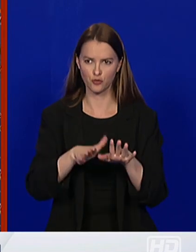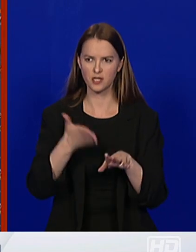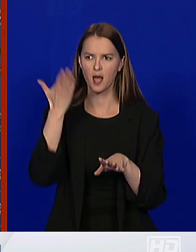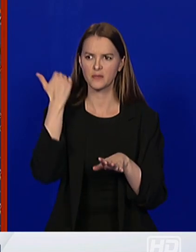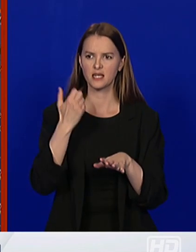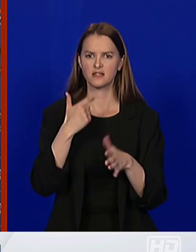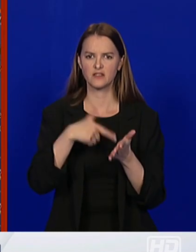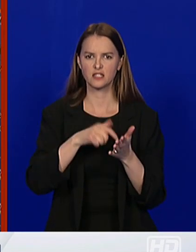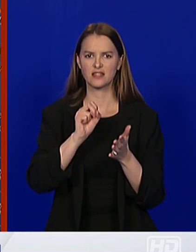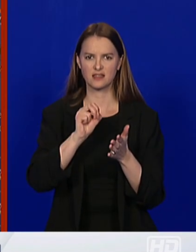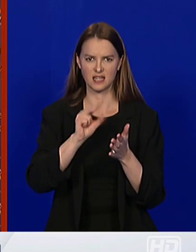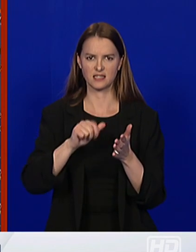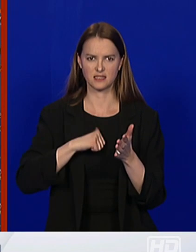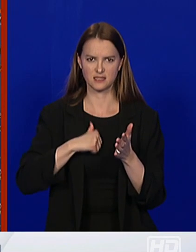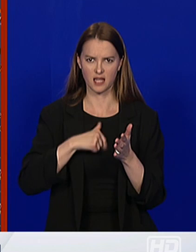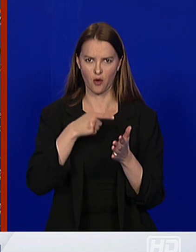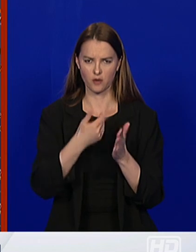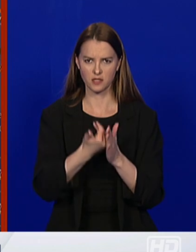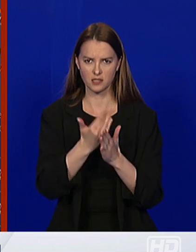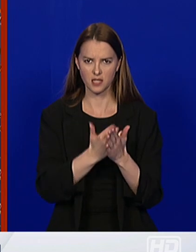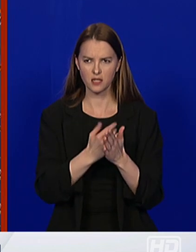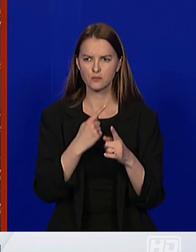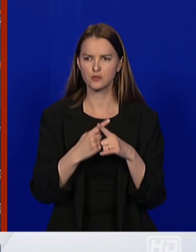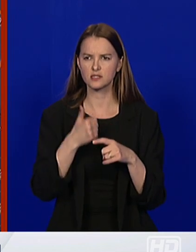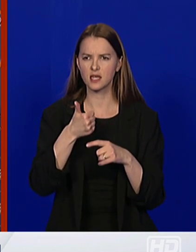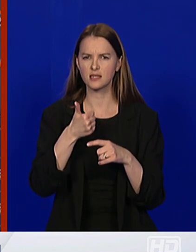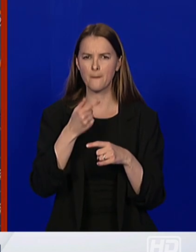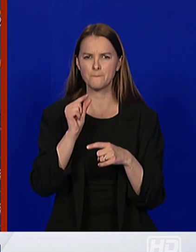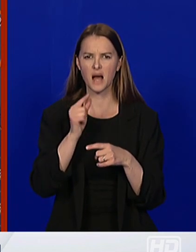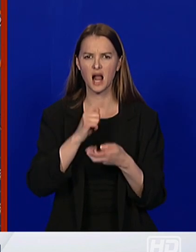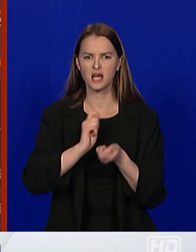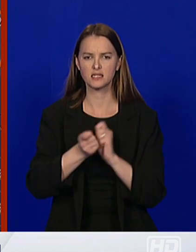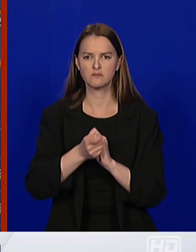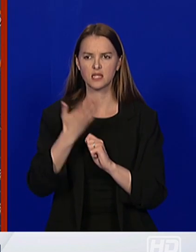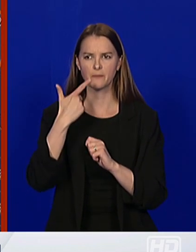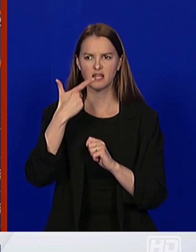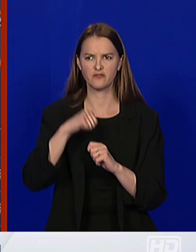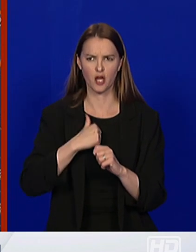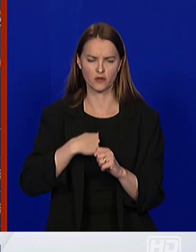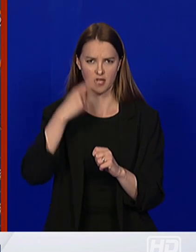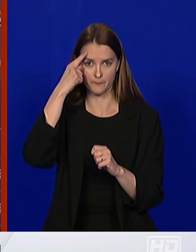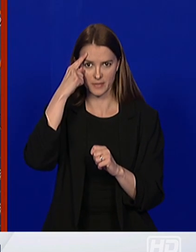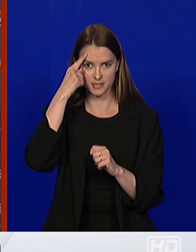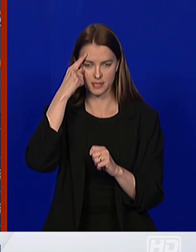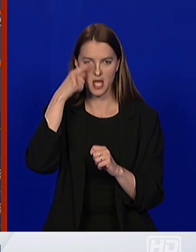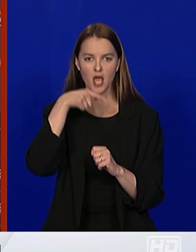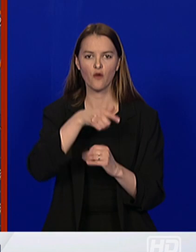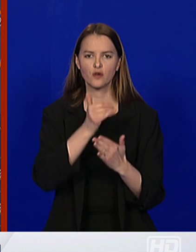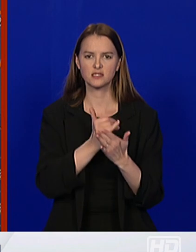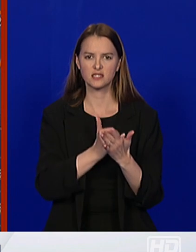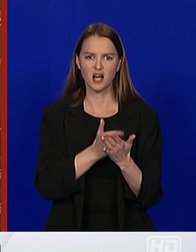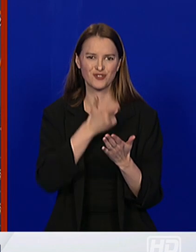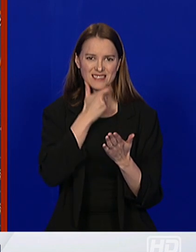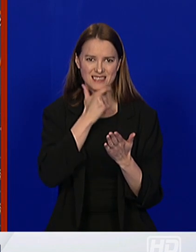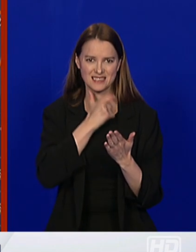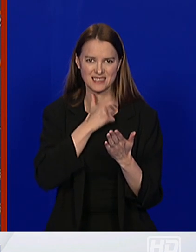Ne. Uz jednu manju izmjenu koja je bila prije dvije godine, ako se ne varam. I on je prilično zastario